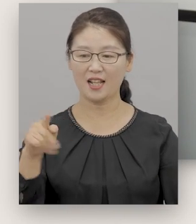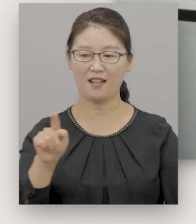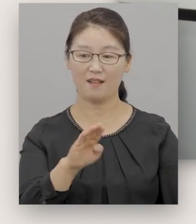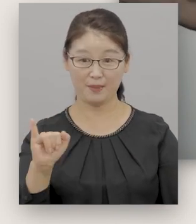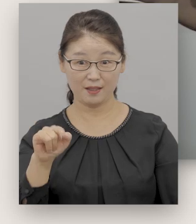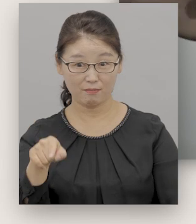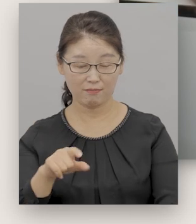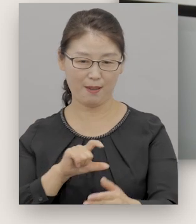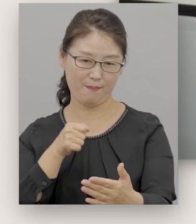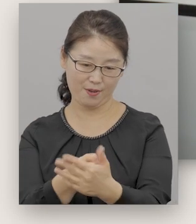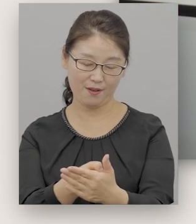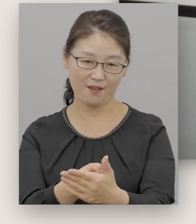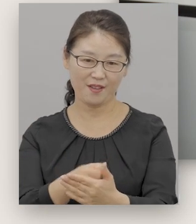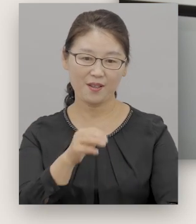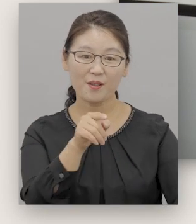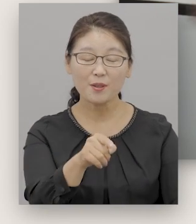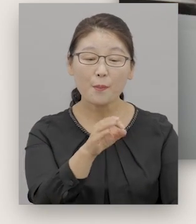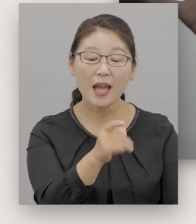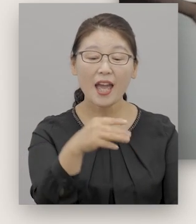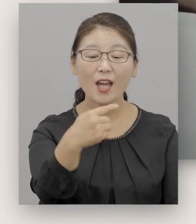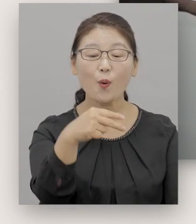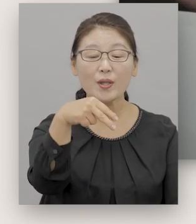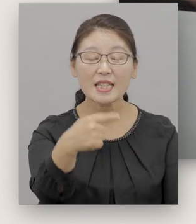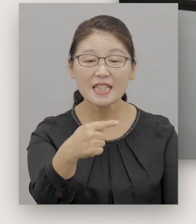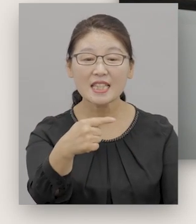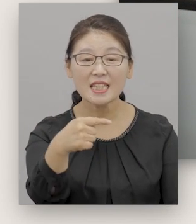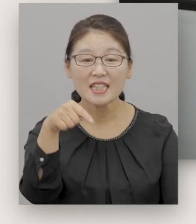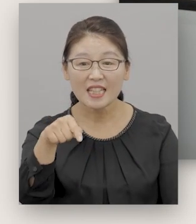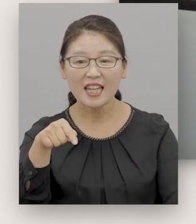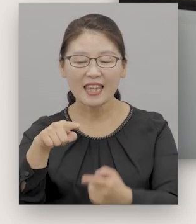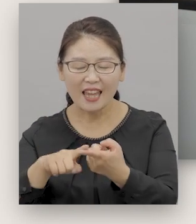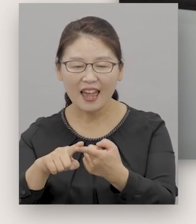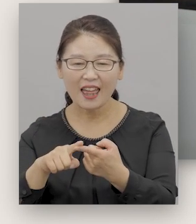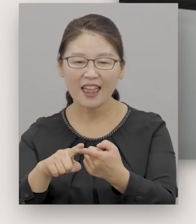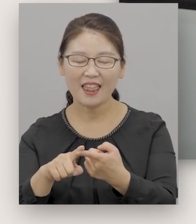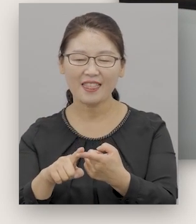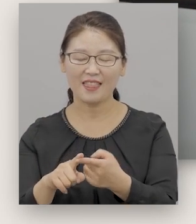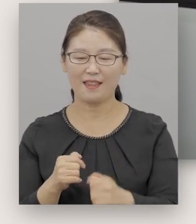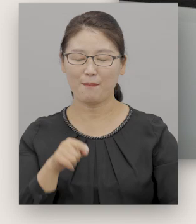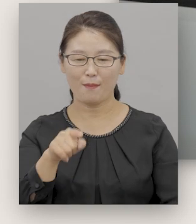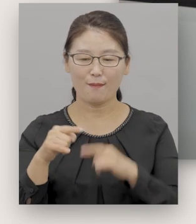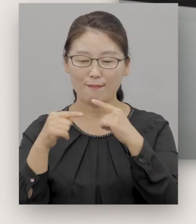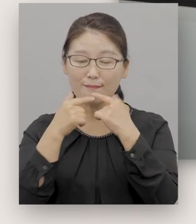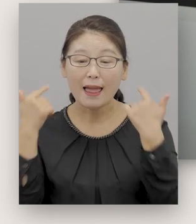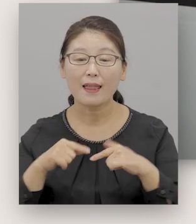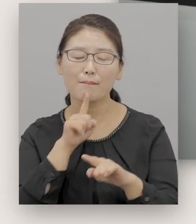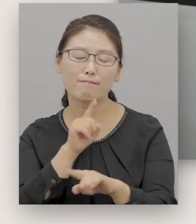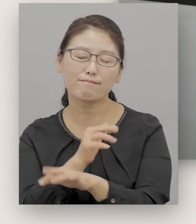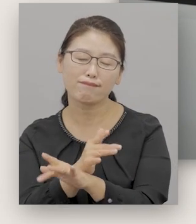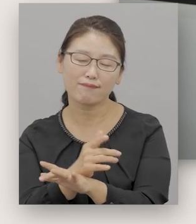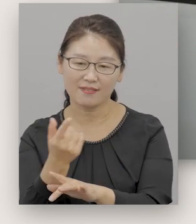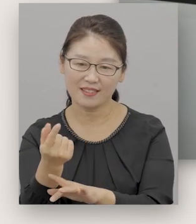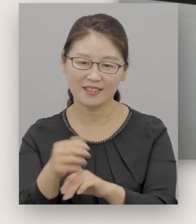에로스 그것이 곧 삶이다라는 이제 불어 말의 말장난인데요. 그 에로즈 셀랍이라는 정체성을